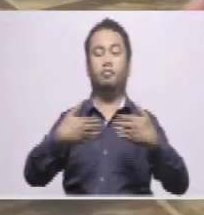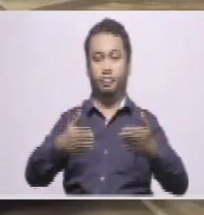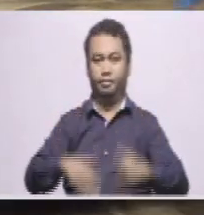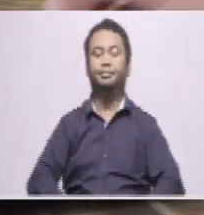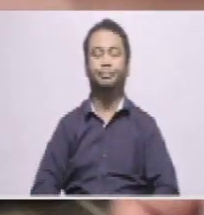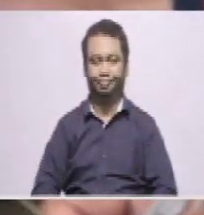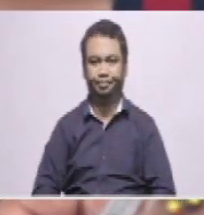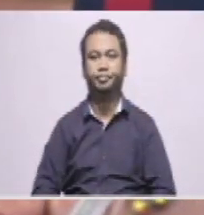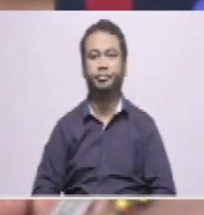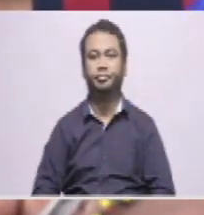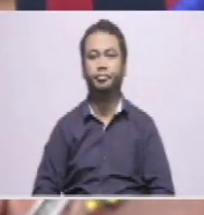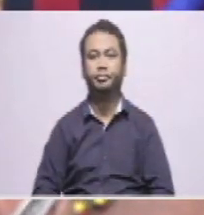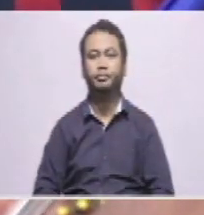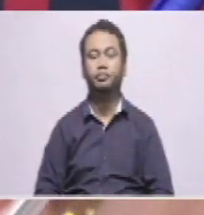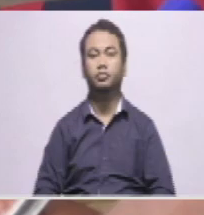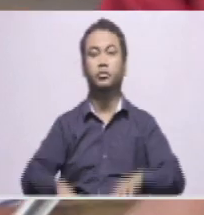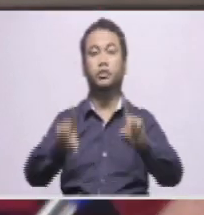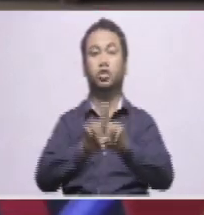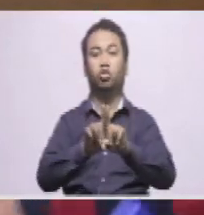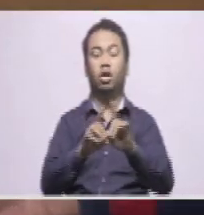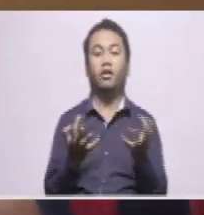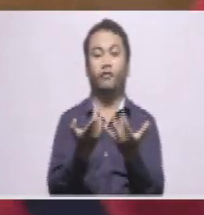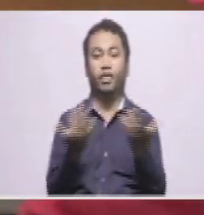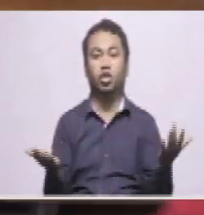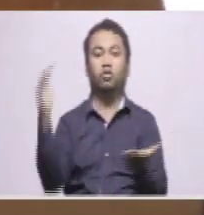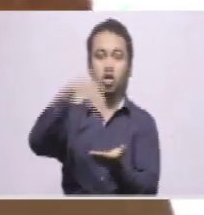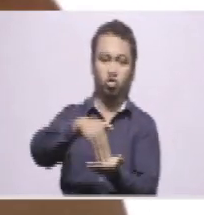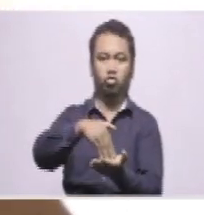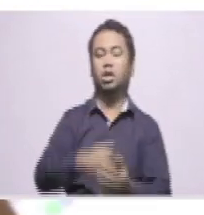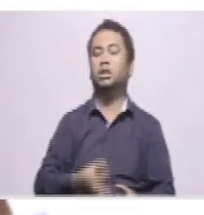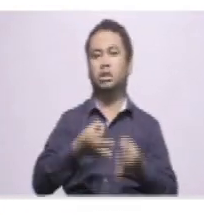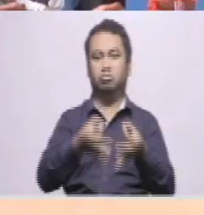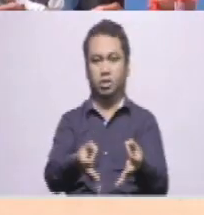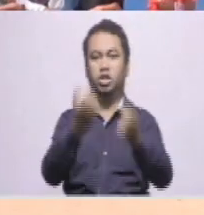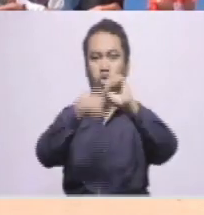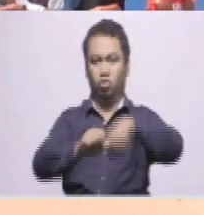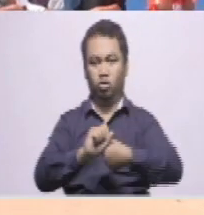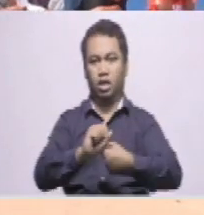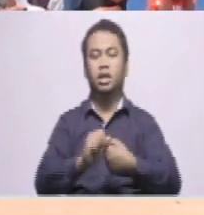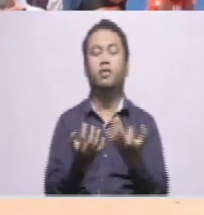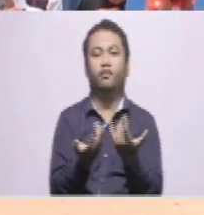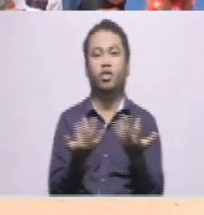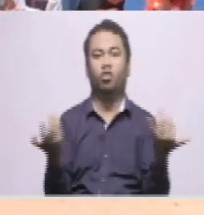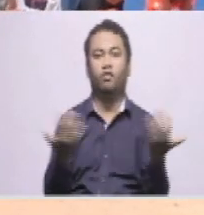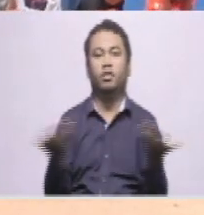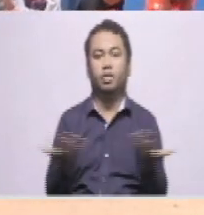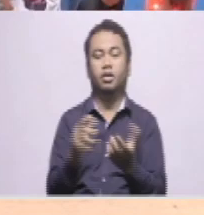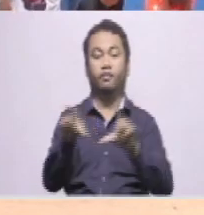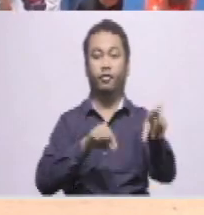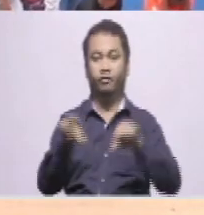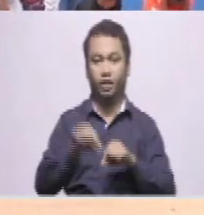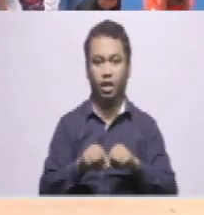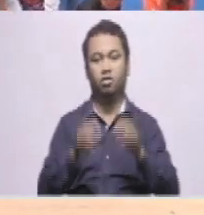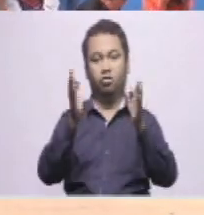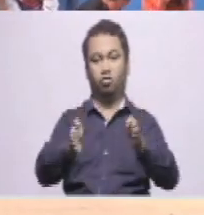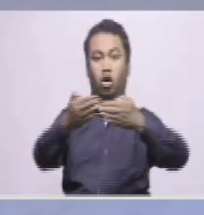biraom-pifidianana. Raha nyfantatra ihany koa dia tonga ara-dalàna daholo ny fitaovana rehetra, tsy nahitana olana ihany koa momba izay fitaovana fikirikirana ny fifidianana izany, na ny